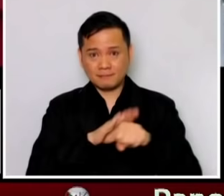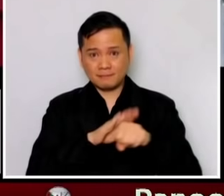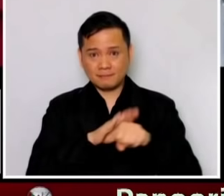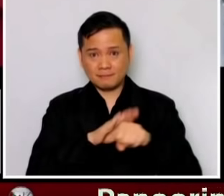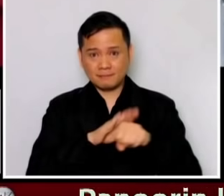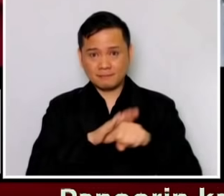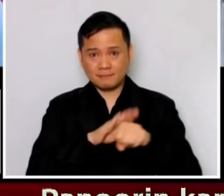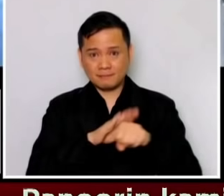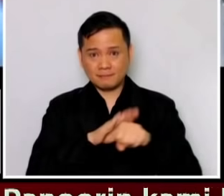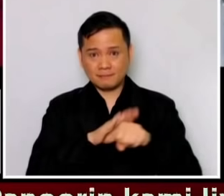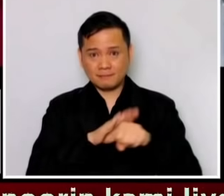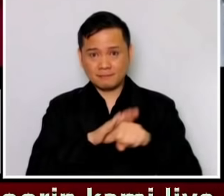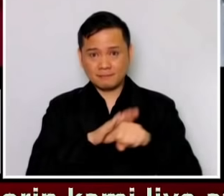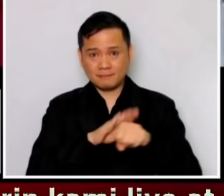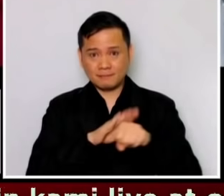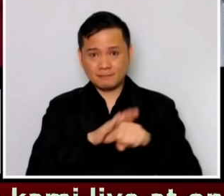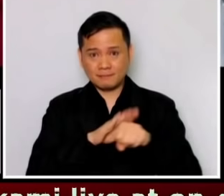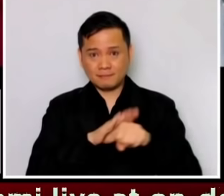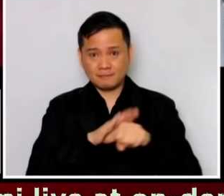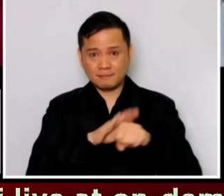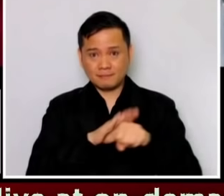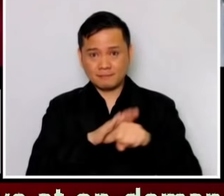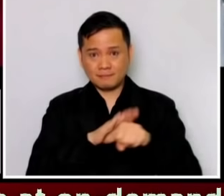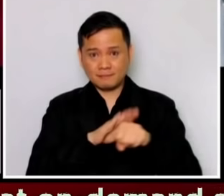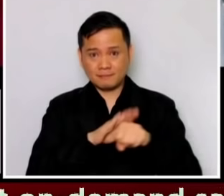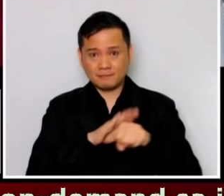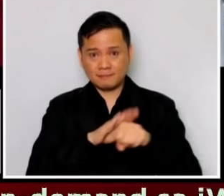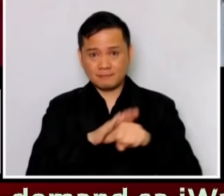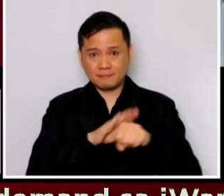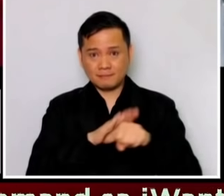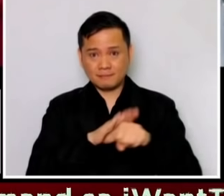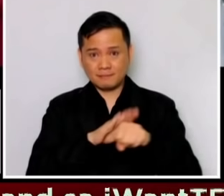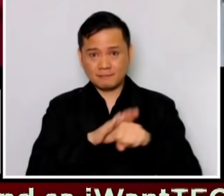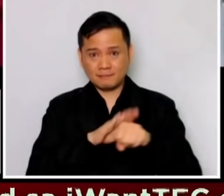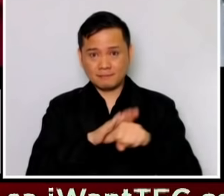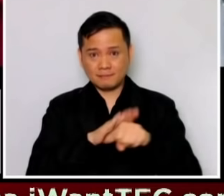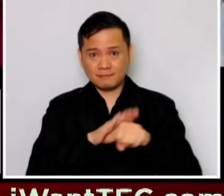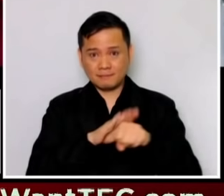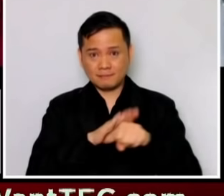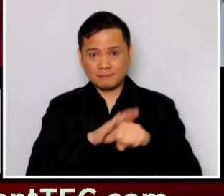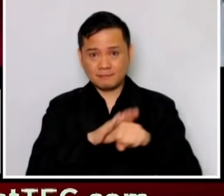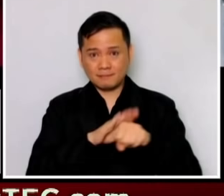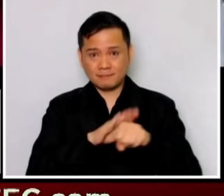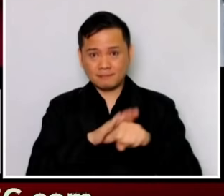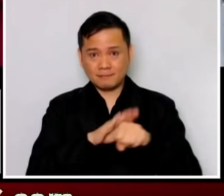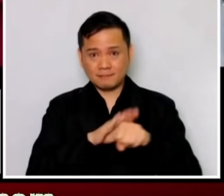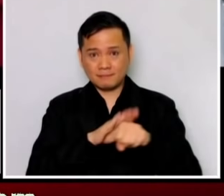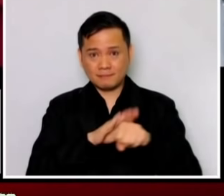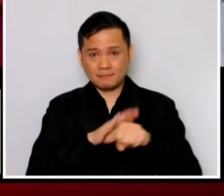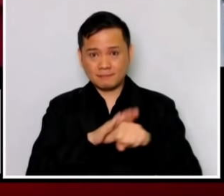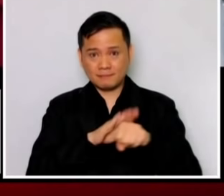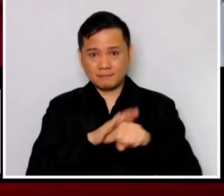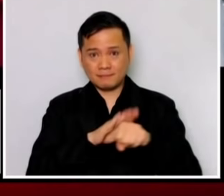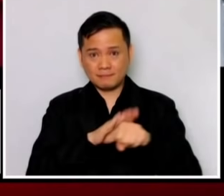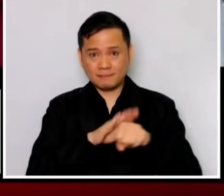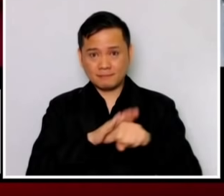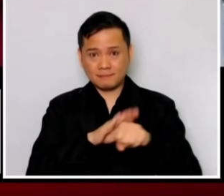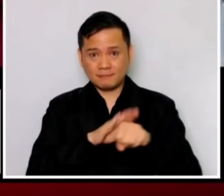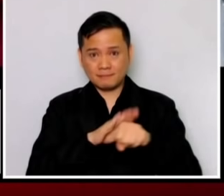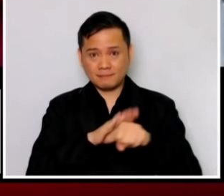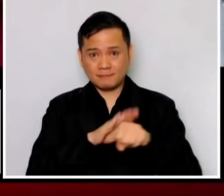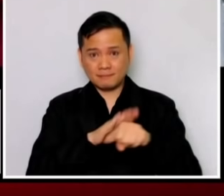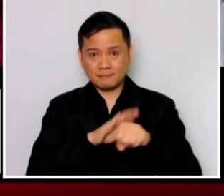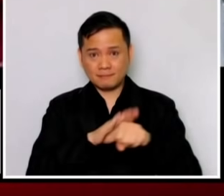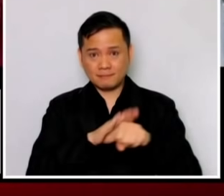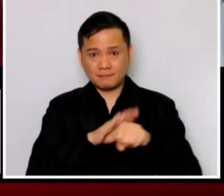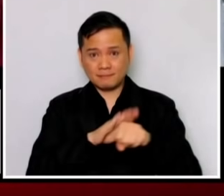lang po ng kanilang appointment, and then ano po ang gusto nilang mag-appear, paano. O pwede po yung Facebook